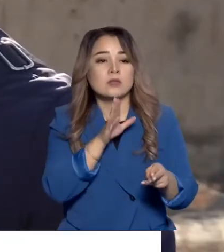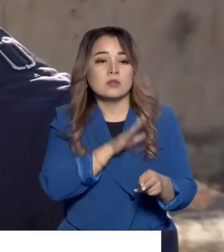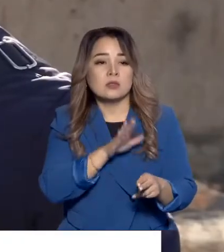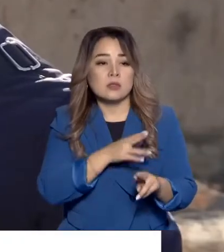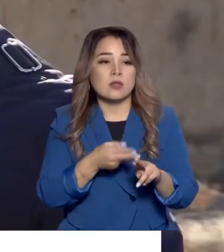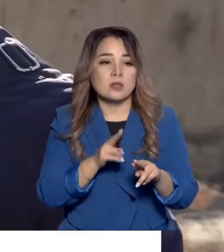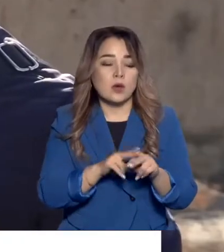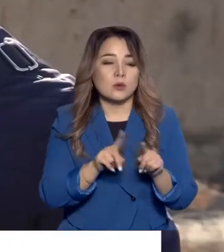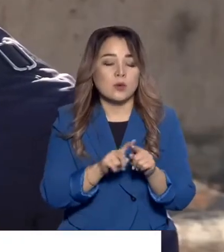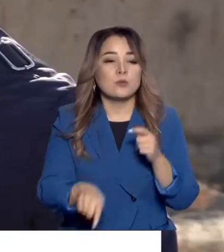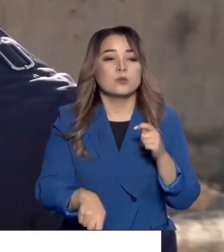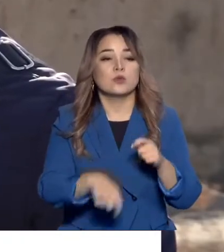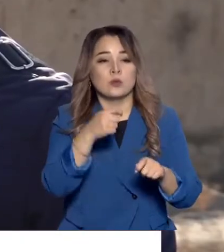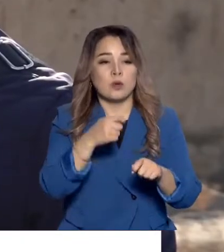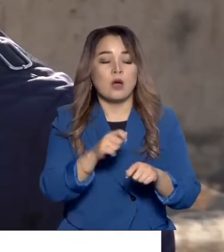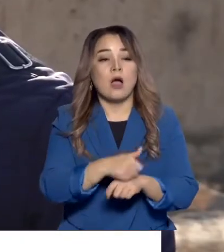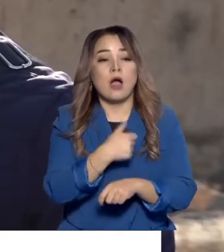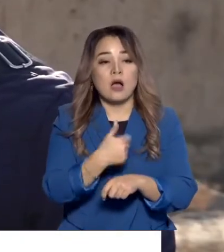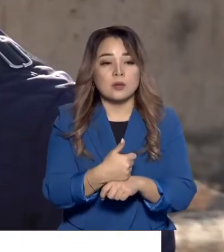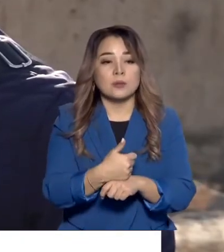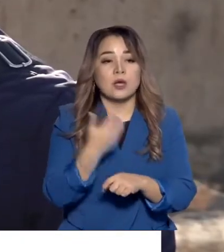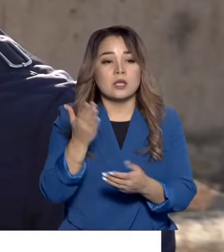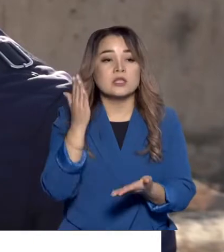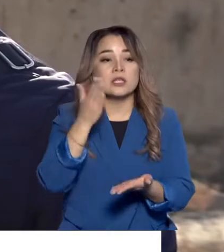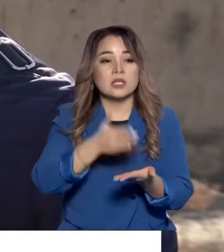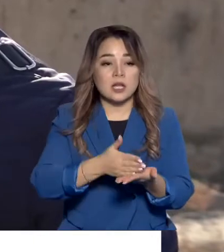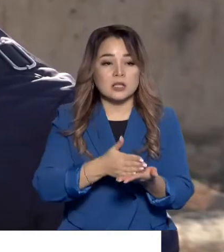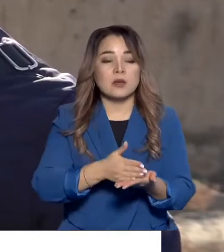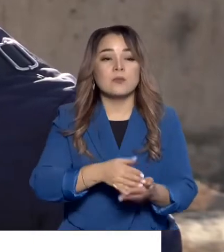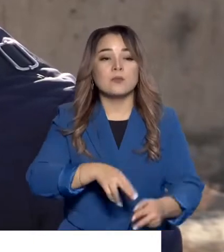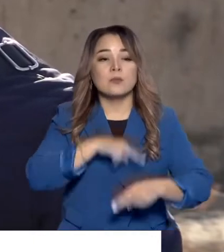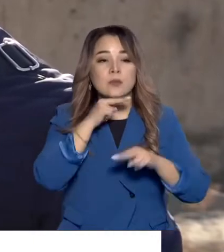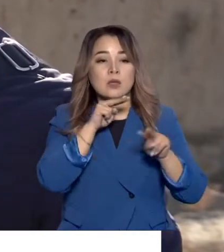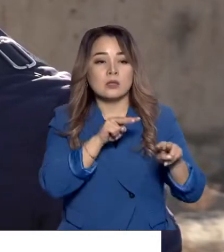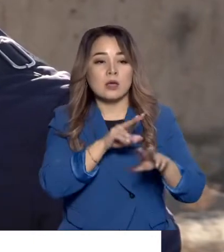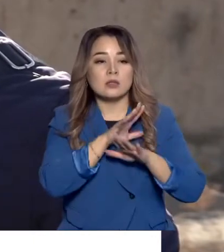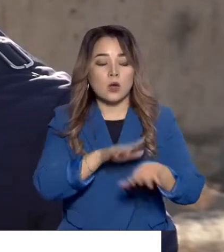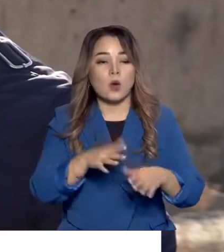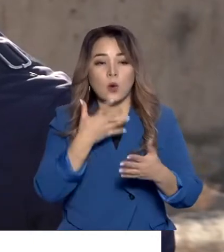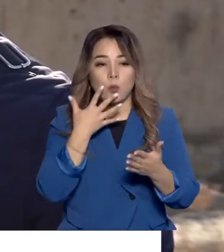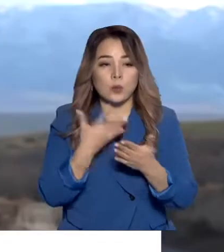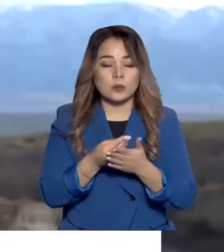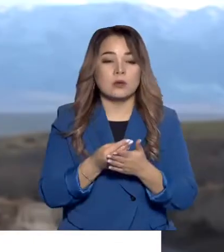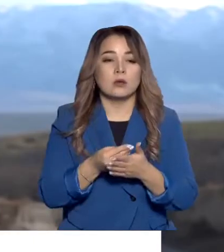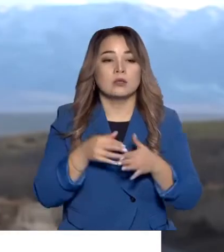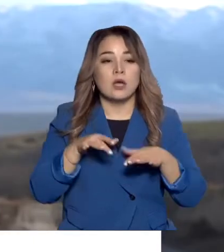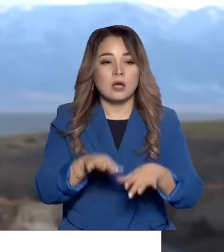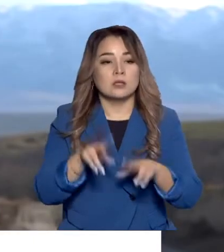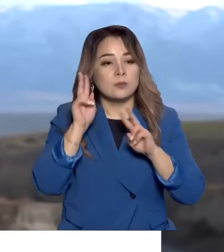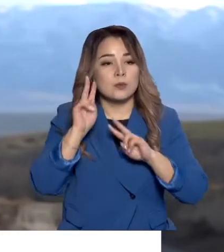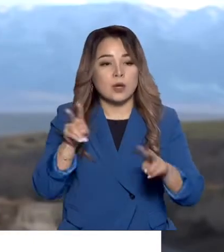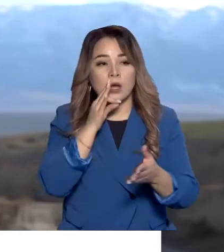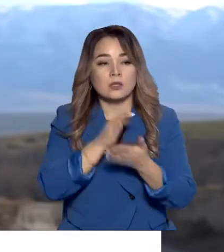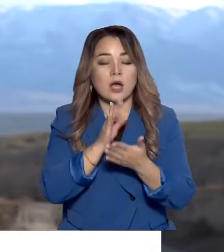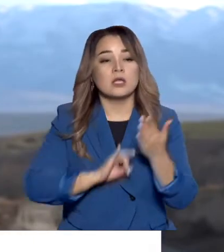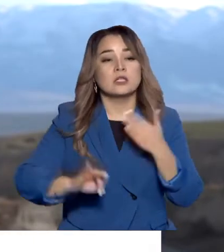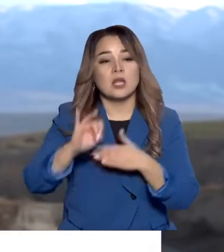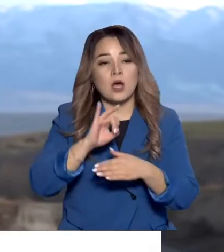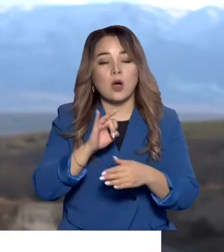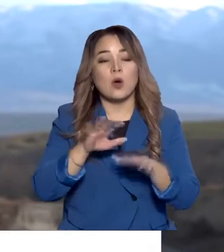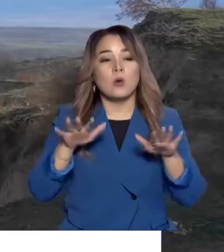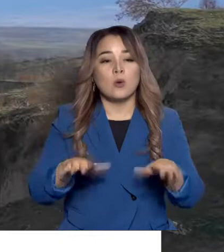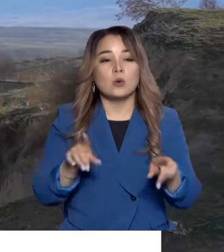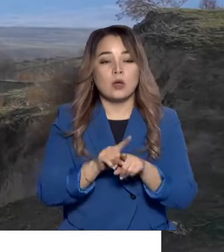бул акимдиктин теле сабатсыздыгы өзүнүн исин билмөө. Tarihi orın kariyerge aynalgalı bir